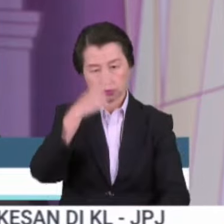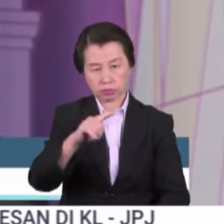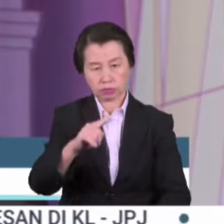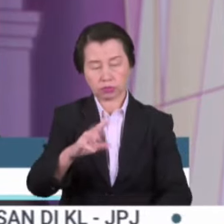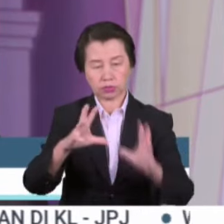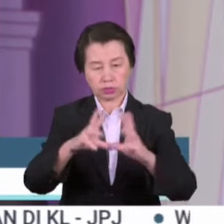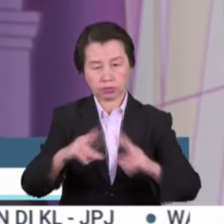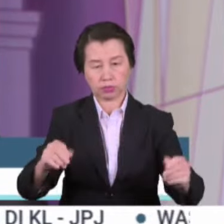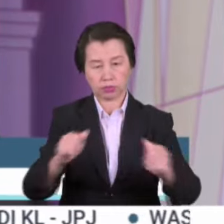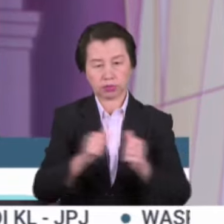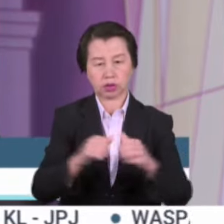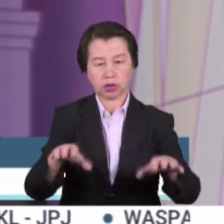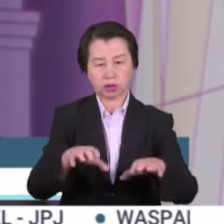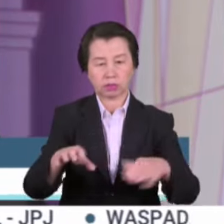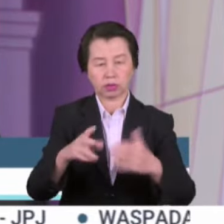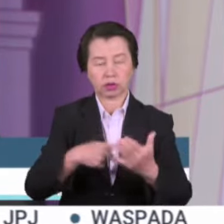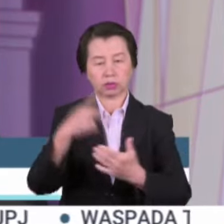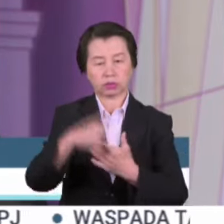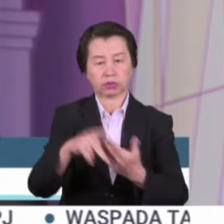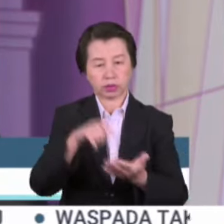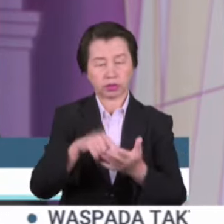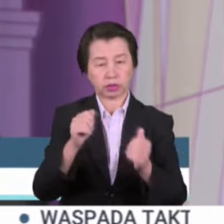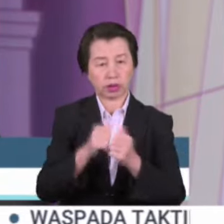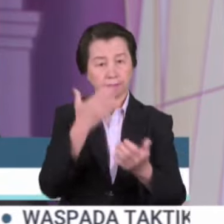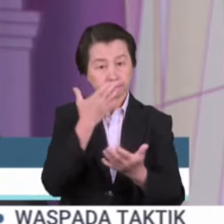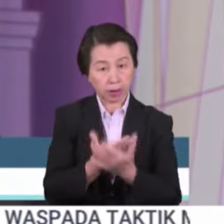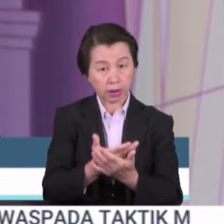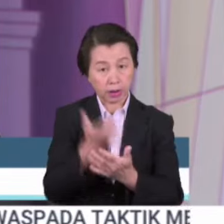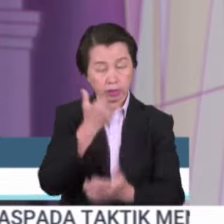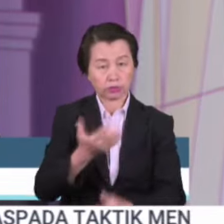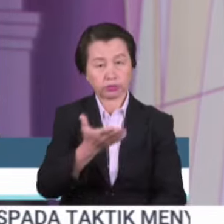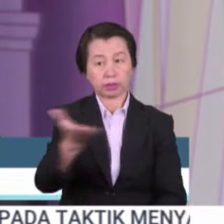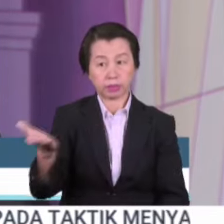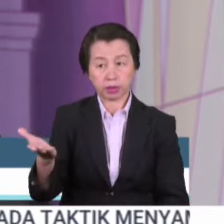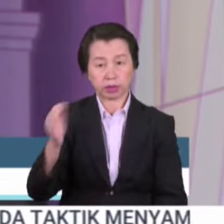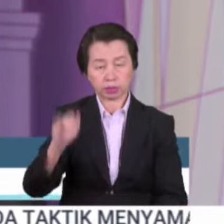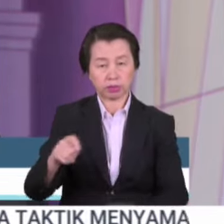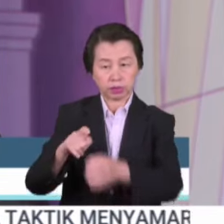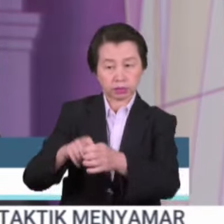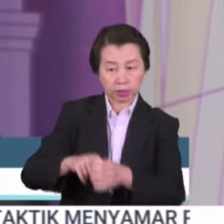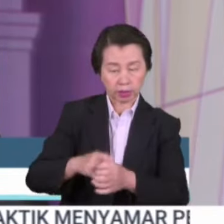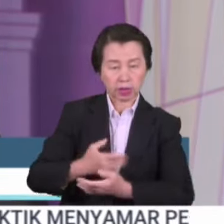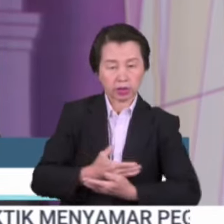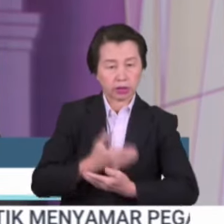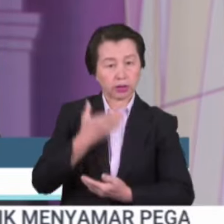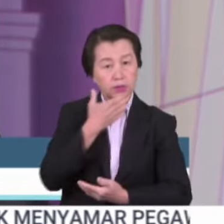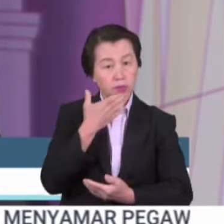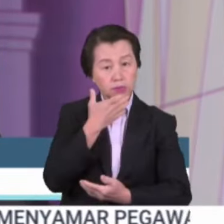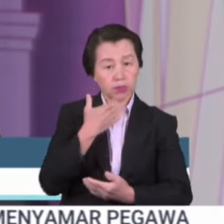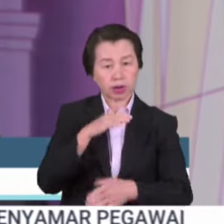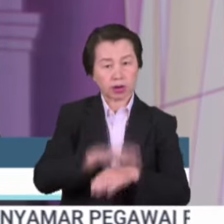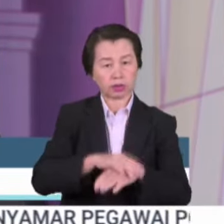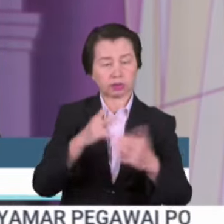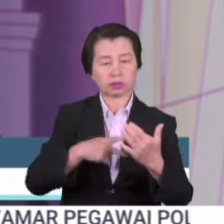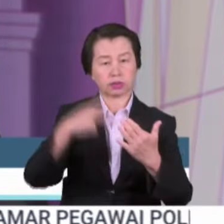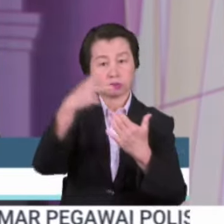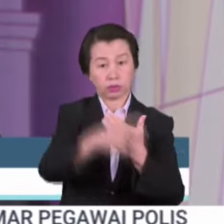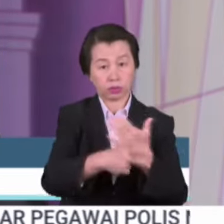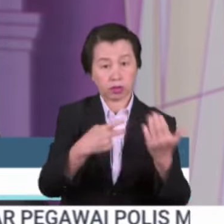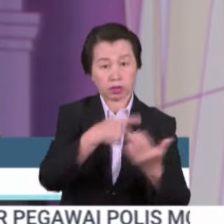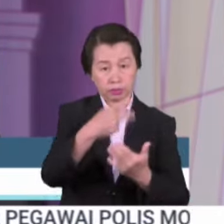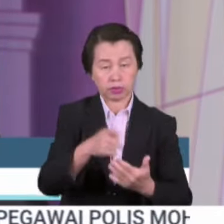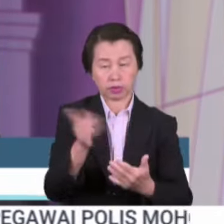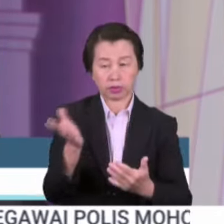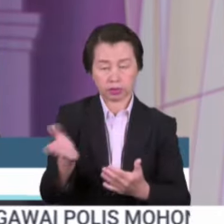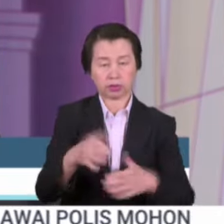menangani dan melaksanakan program ini dengan begitu baik karena mereka perlu menarik anak muda atas program-program yang mereka